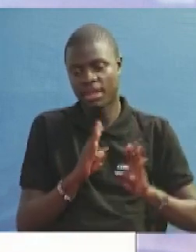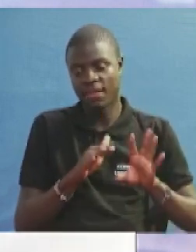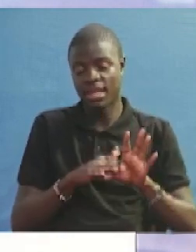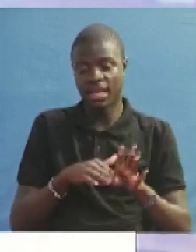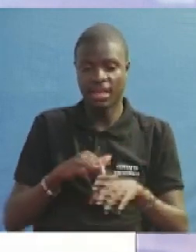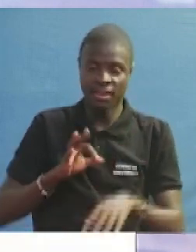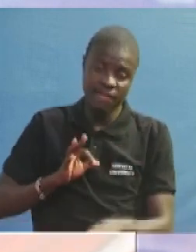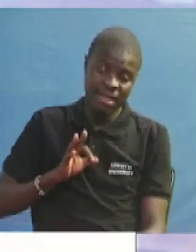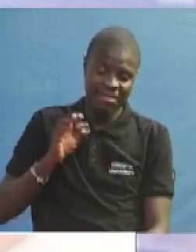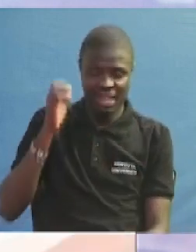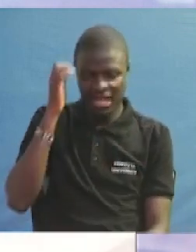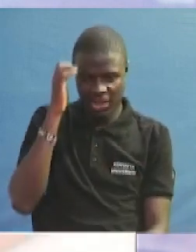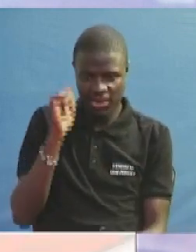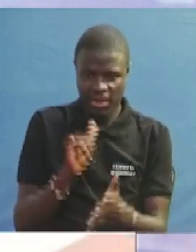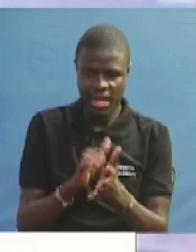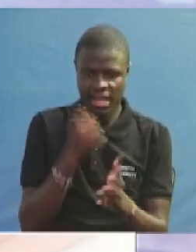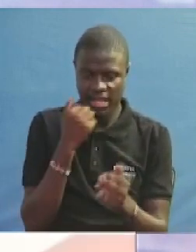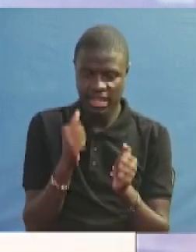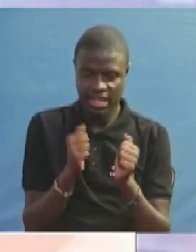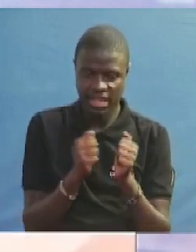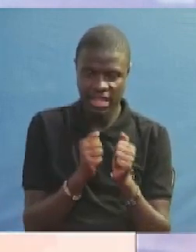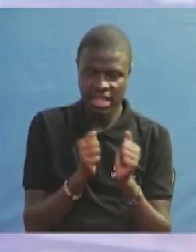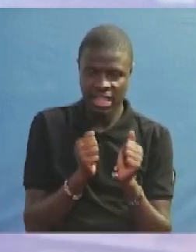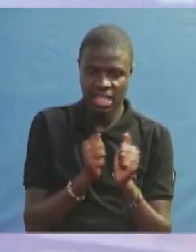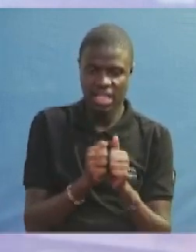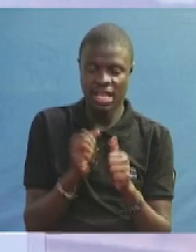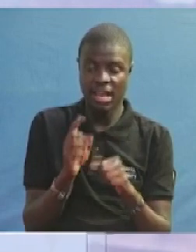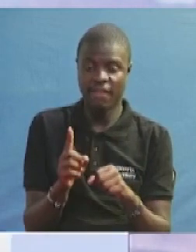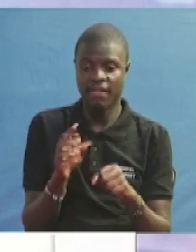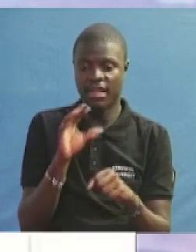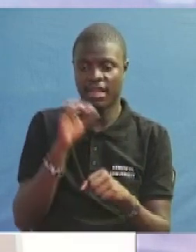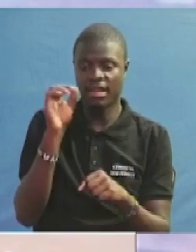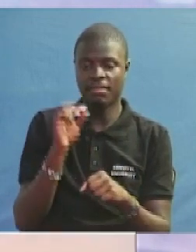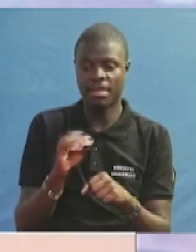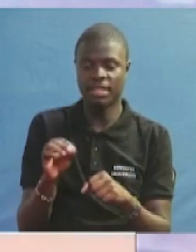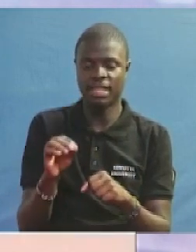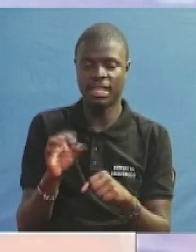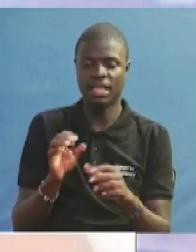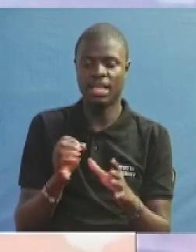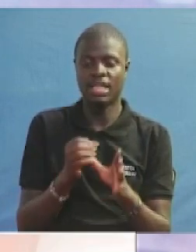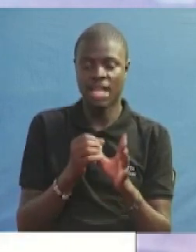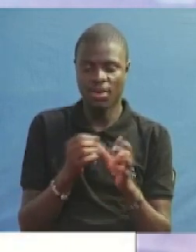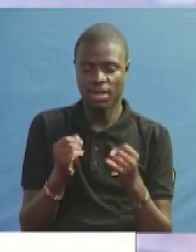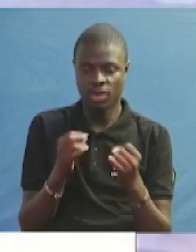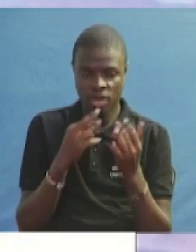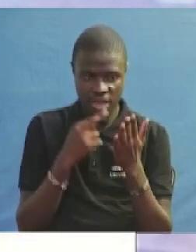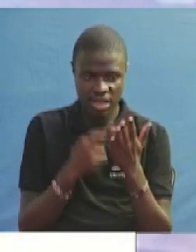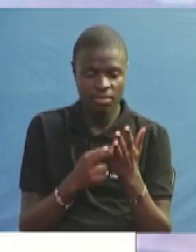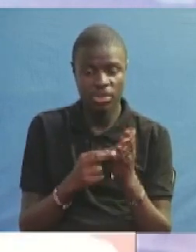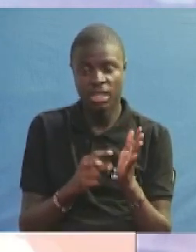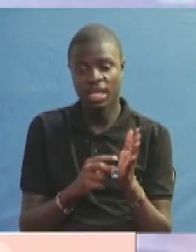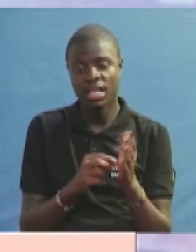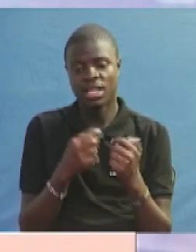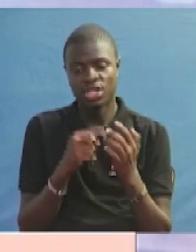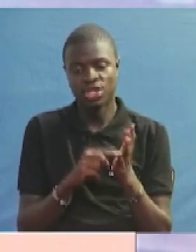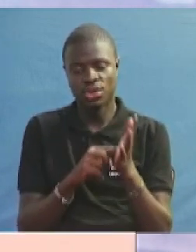ambayo imefikia 11% ya wanaosoma. Mwanahabari wetu Becky Masi anachorea taswira kamili ya elimu tata ya